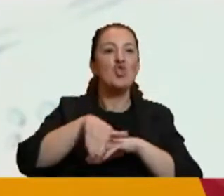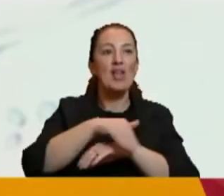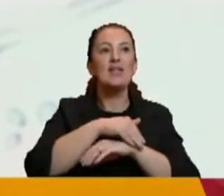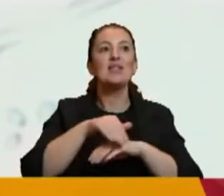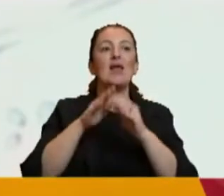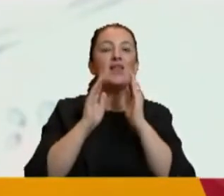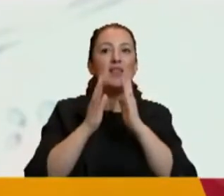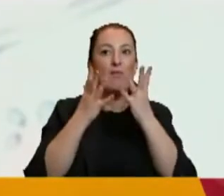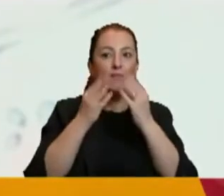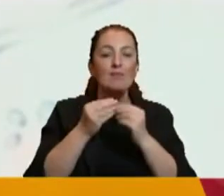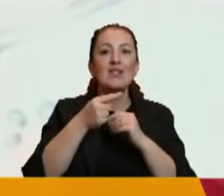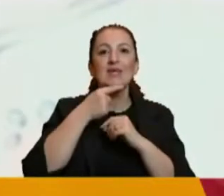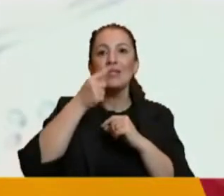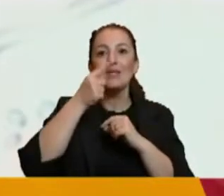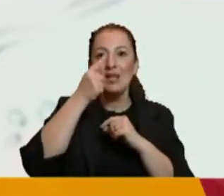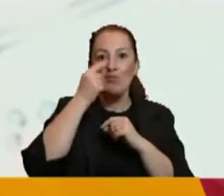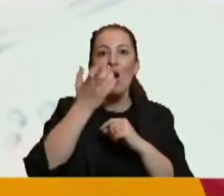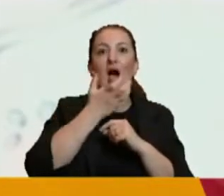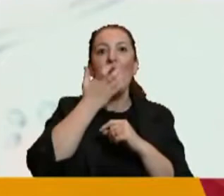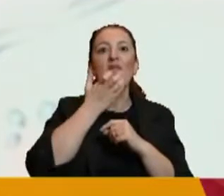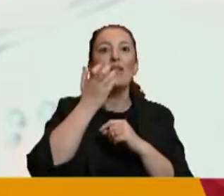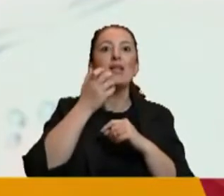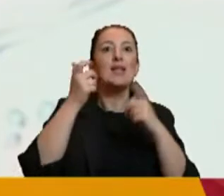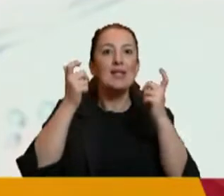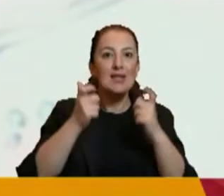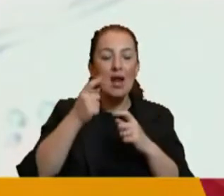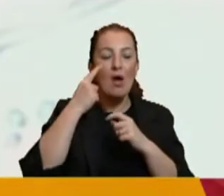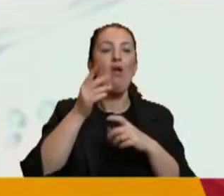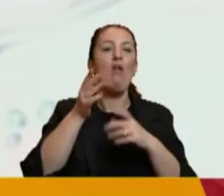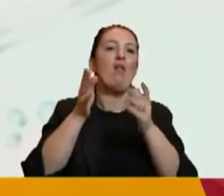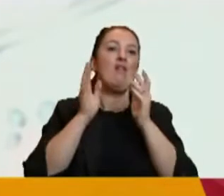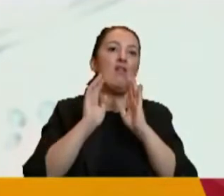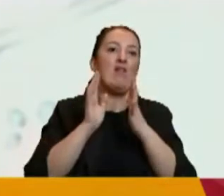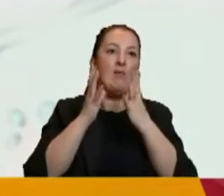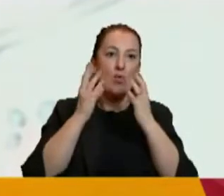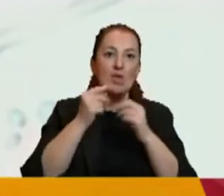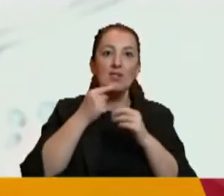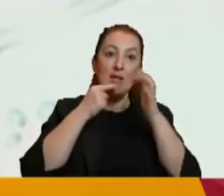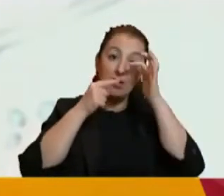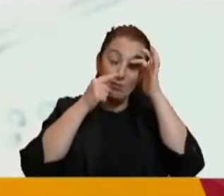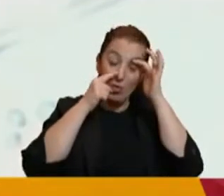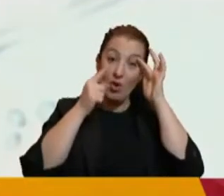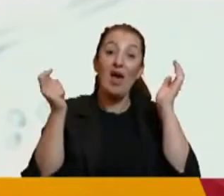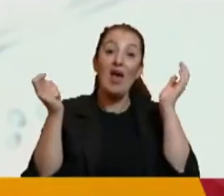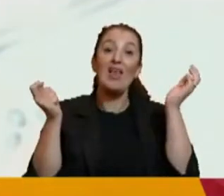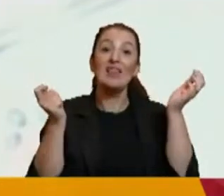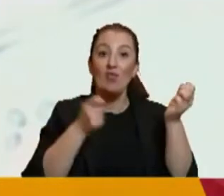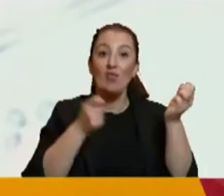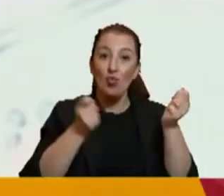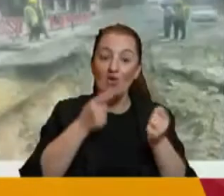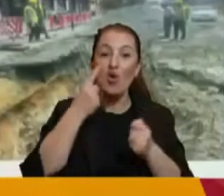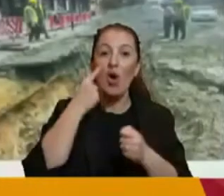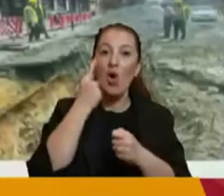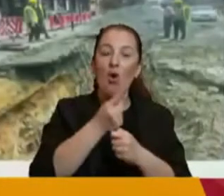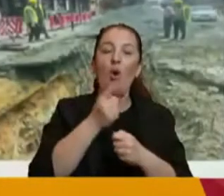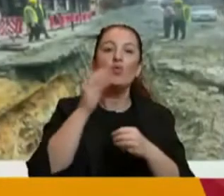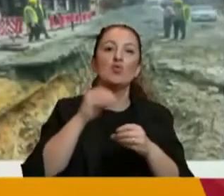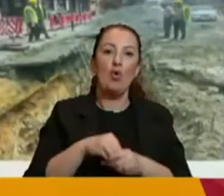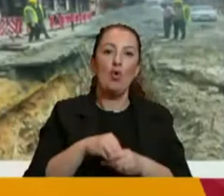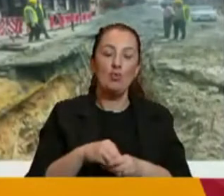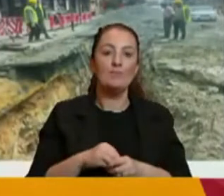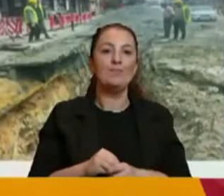ediyor Zeytinburnu ayvalıdere siyah Öcalan'ı devam ediyor Zeytinburnu Davutpaşa Caddesi bitti